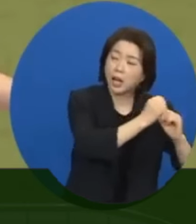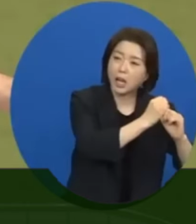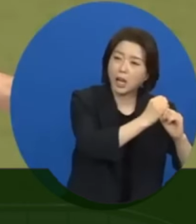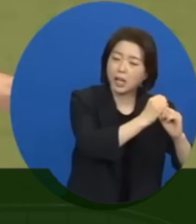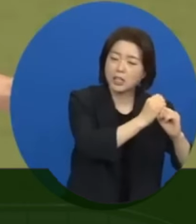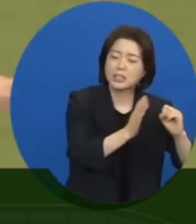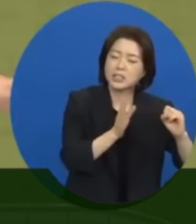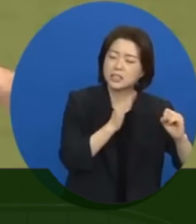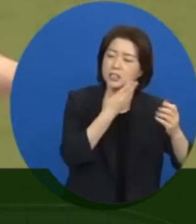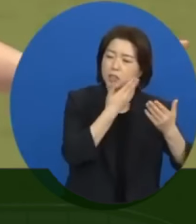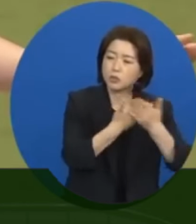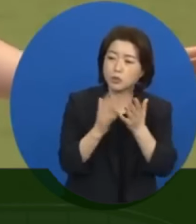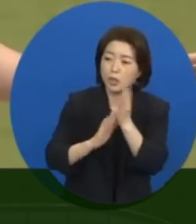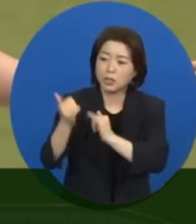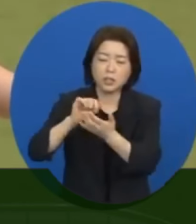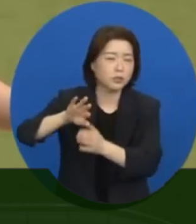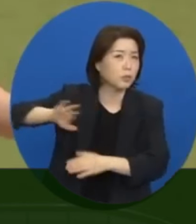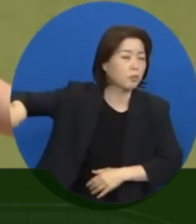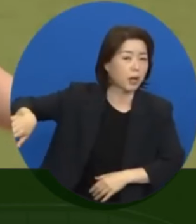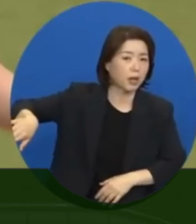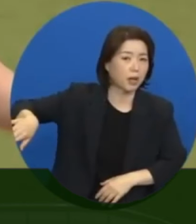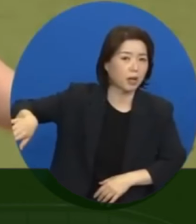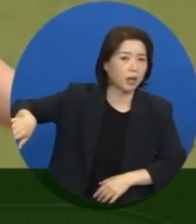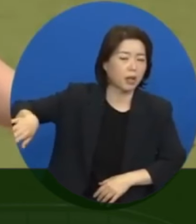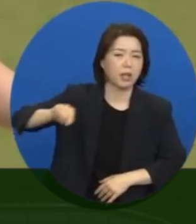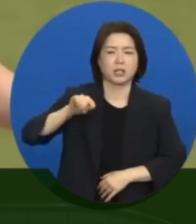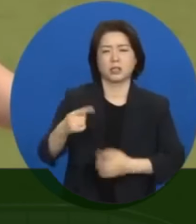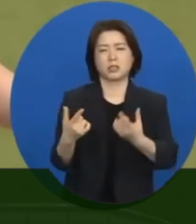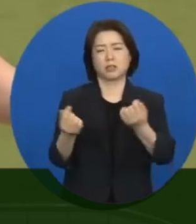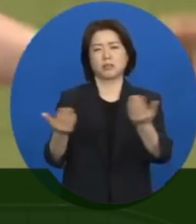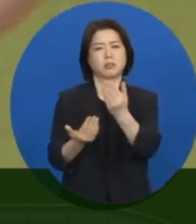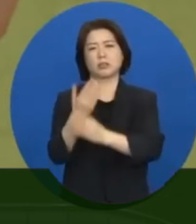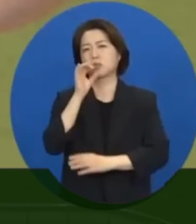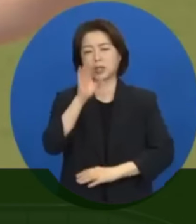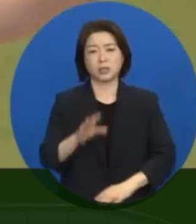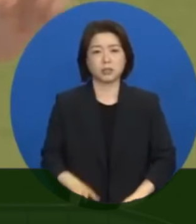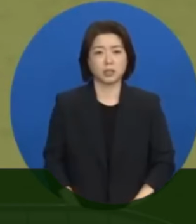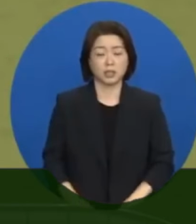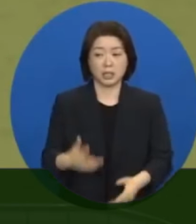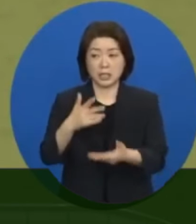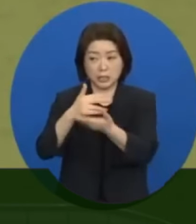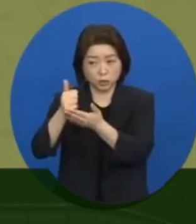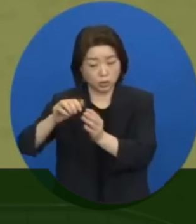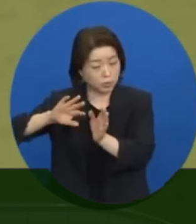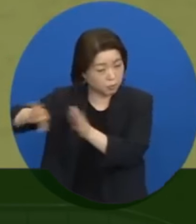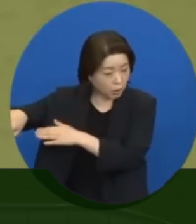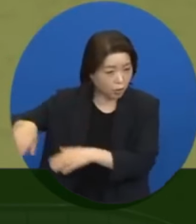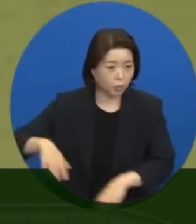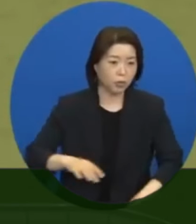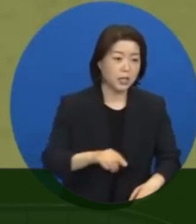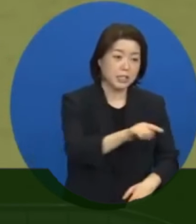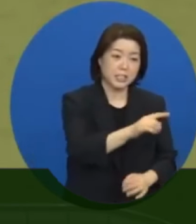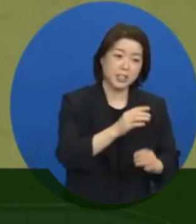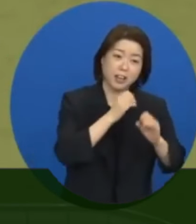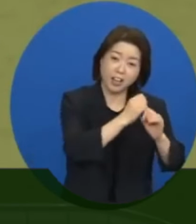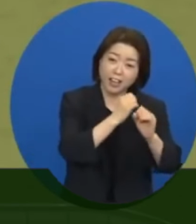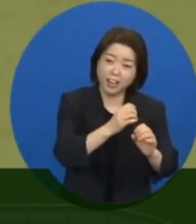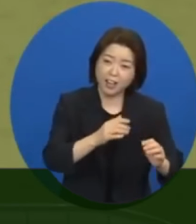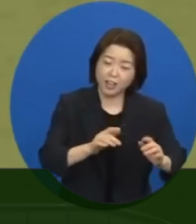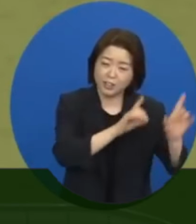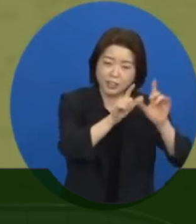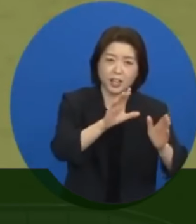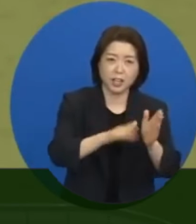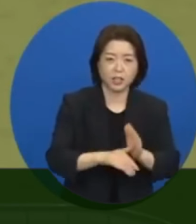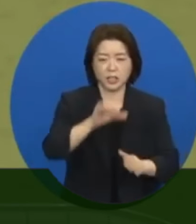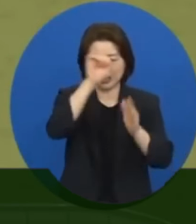채 살아갑니다 그런 일이 있어서는 안 된다는 거예요 그분을 놓친 채 살아가다가 우리 인생을 마무리할 때